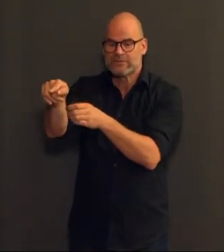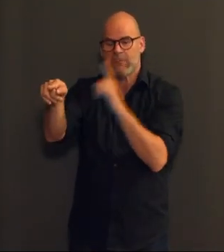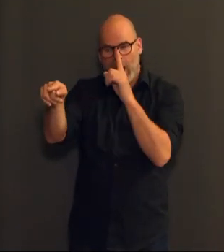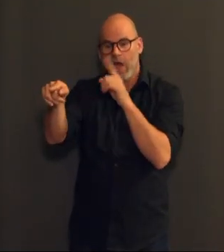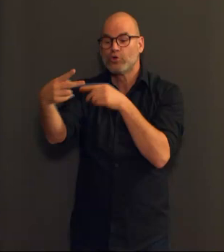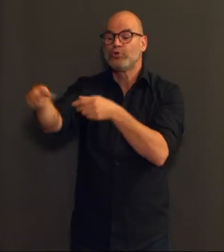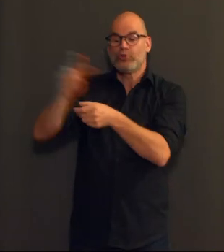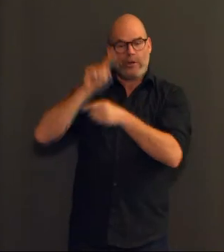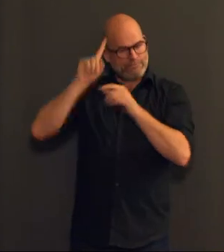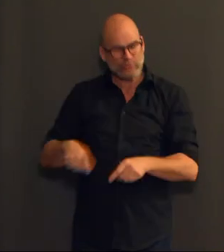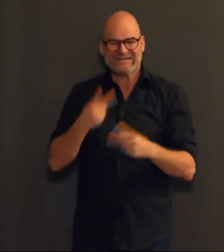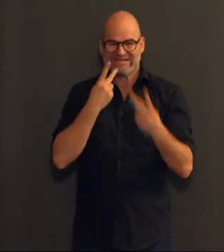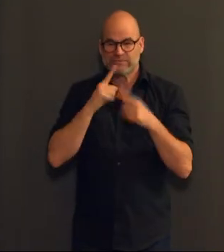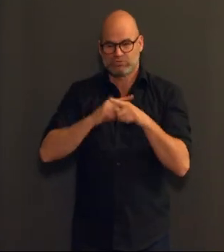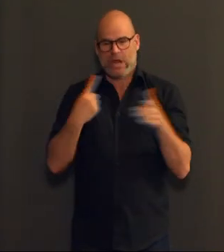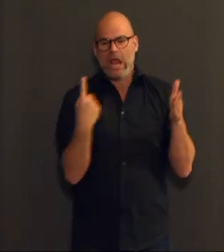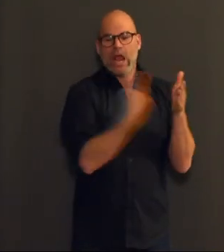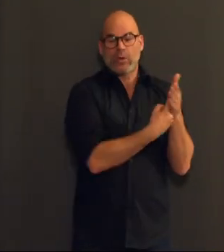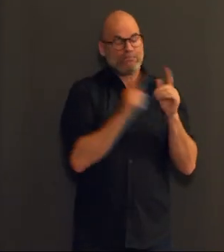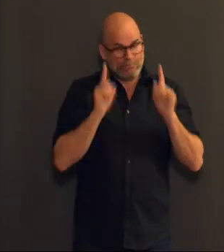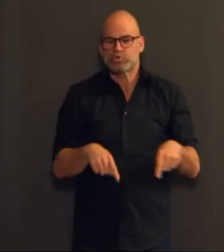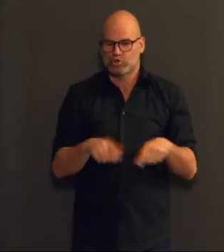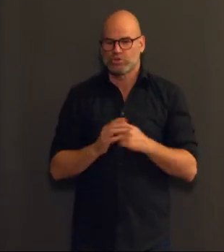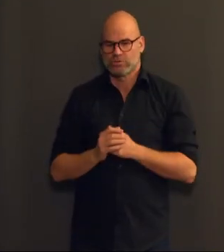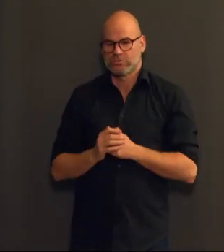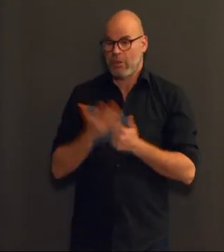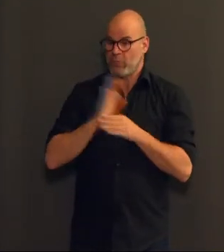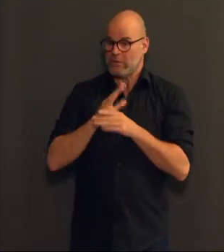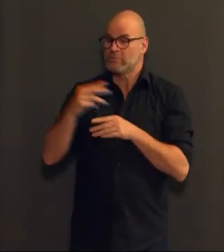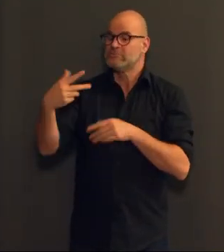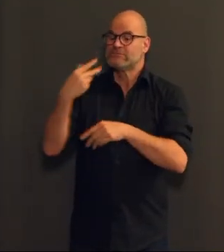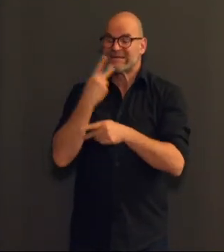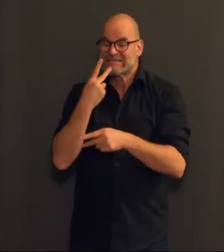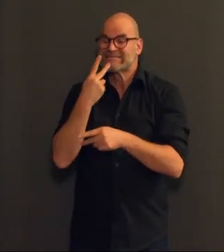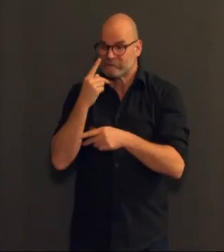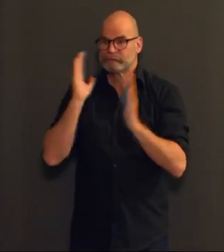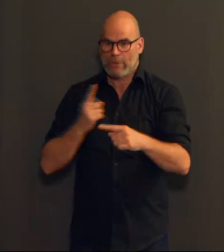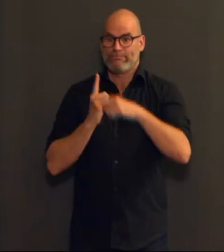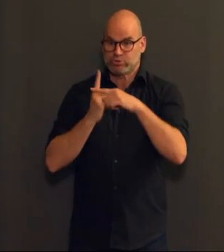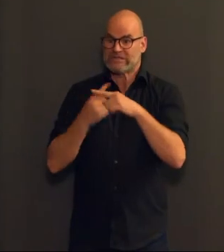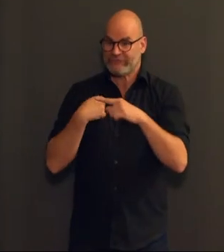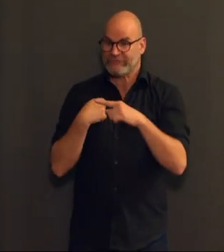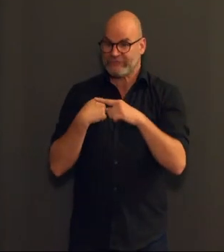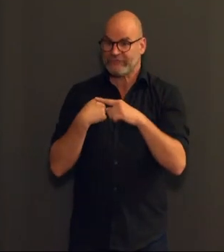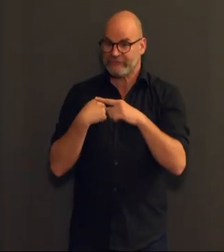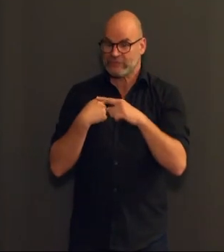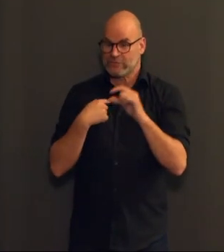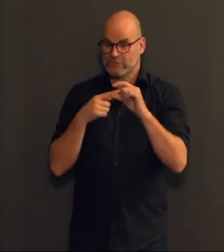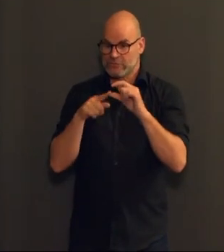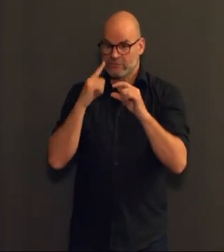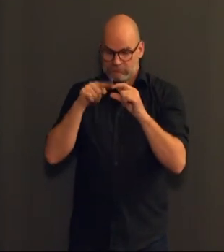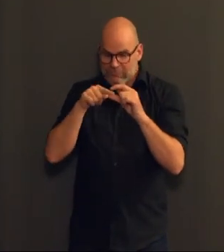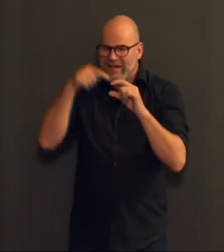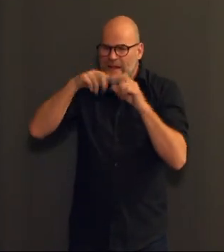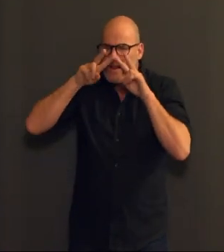test positief blijkt te zijn, dan zal het virusstaal gekarakteriseerd worden. We willen dan weten of het om een